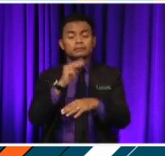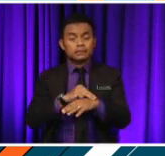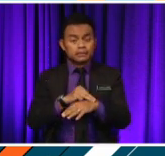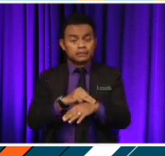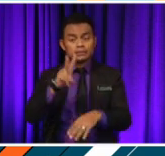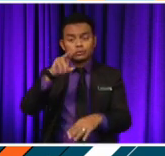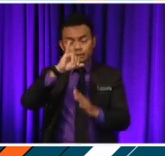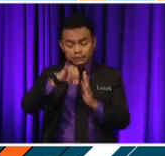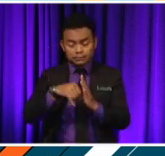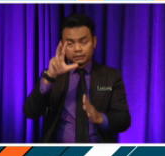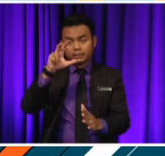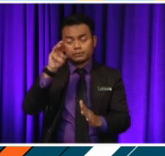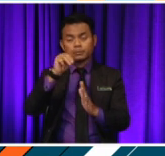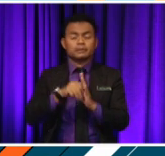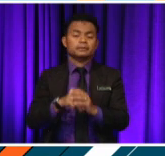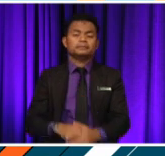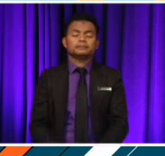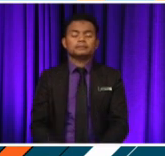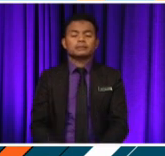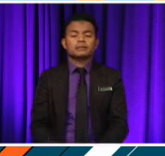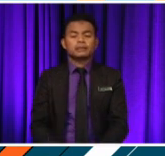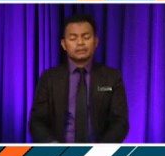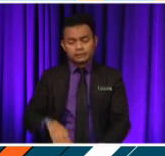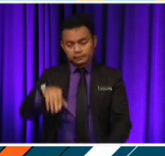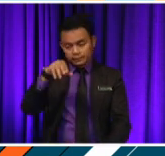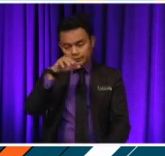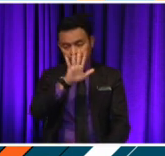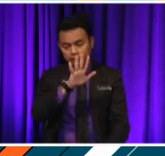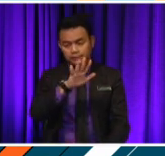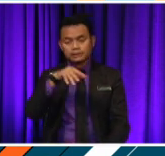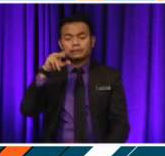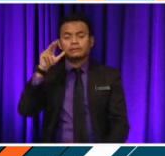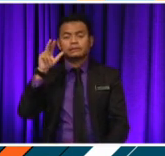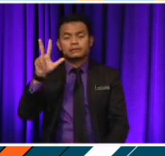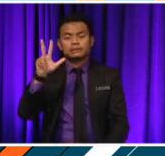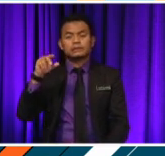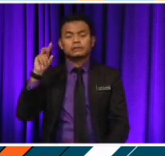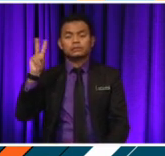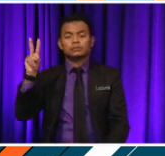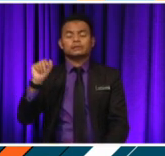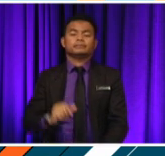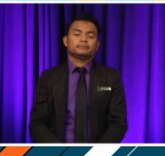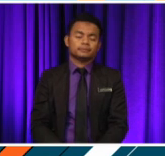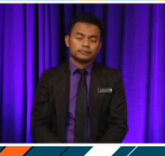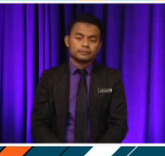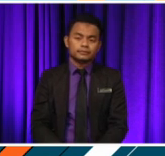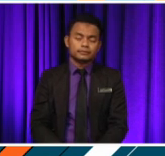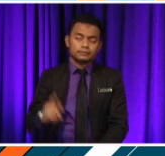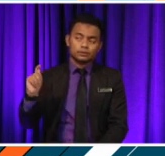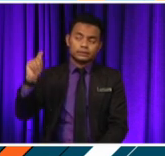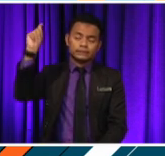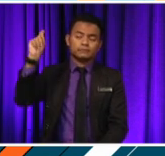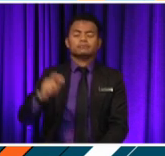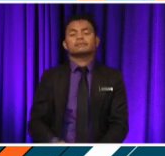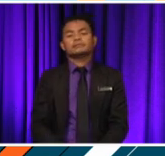532 itu 5 itu yang rendah 3 sederhana dan 2 adalah yang tinggi Oke ini